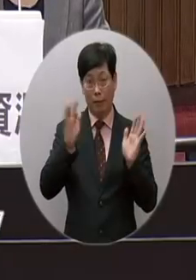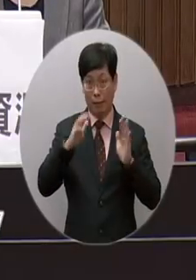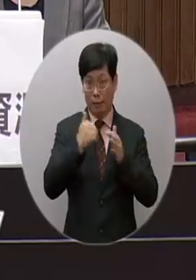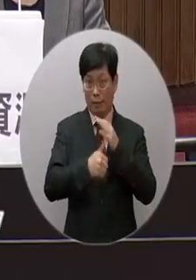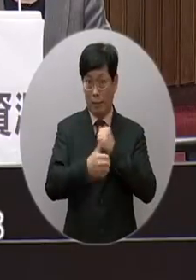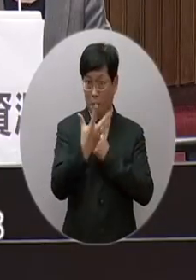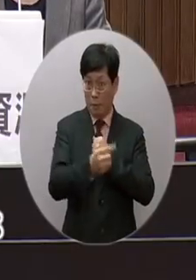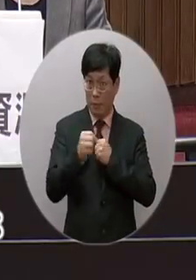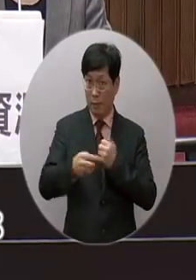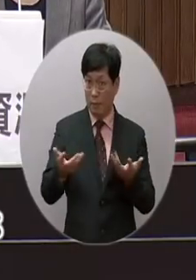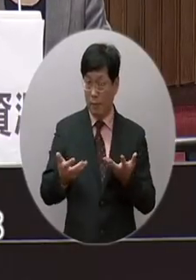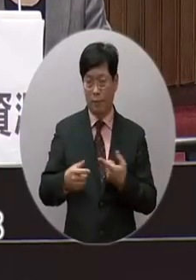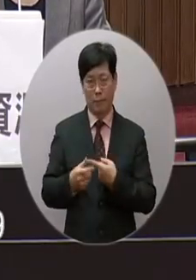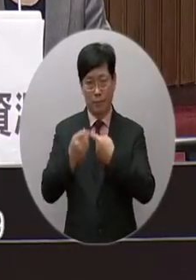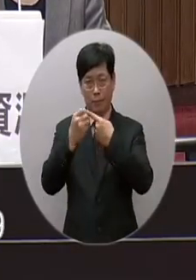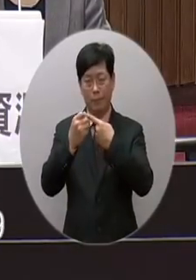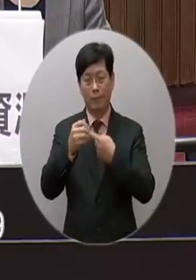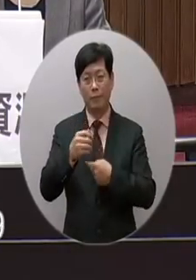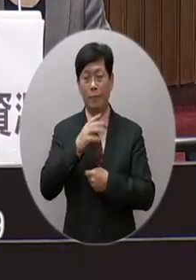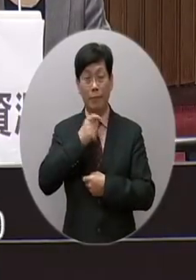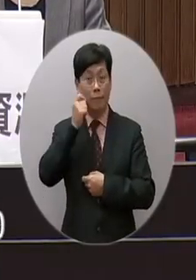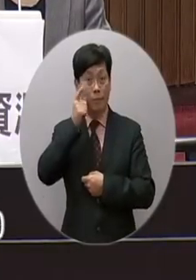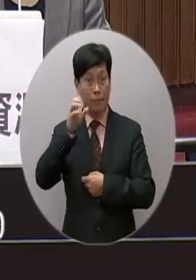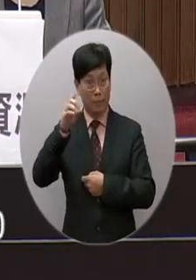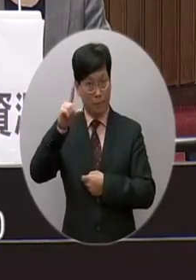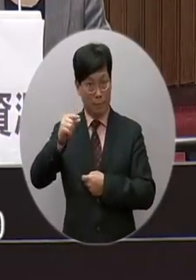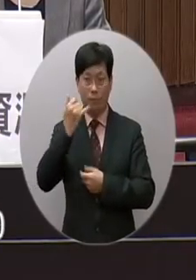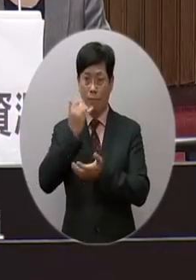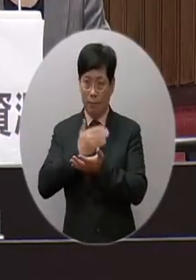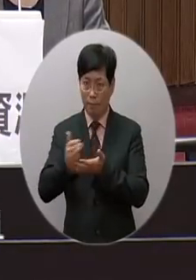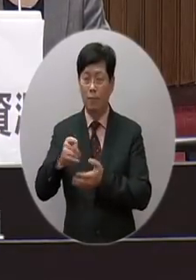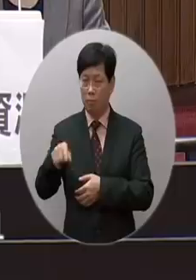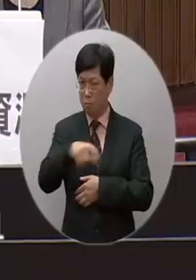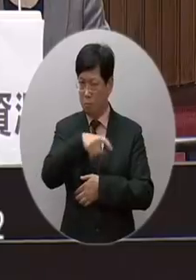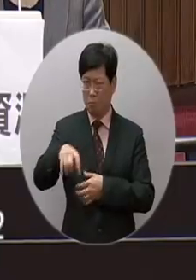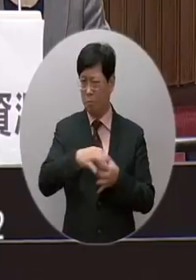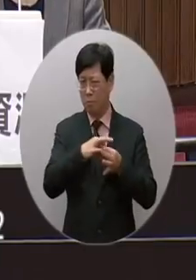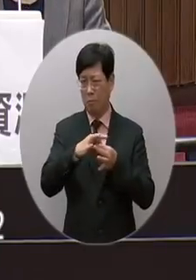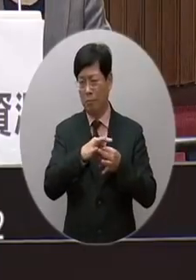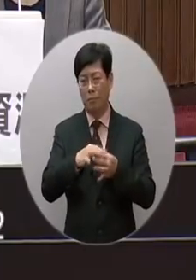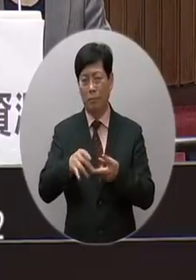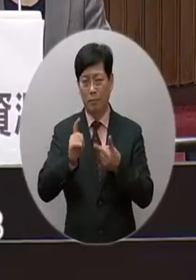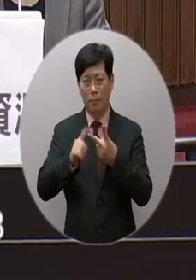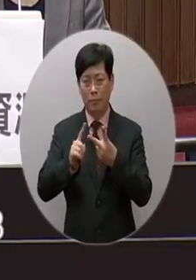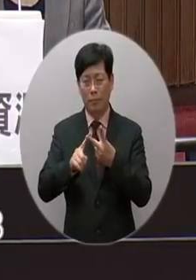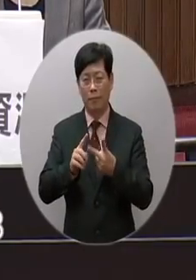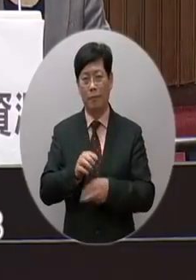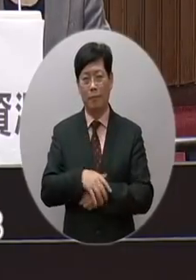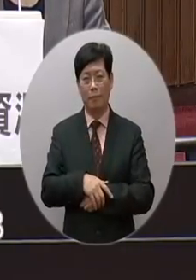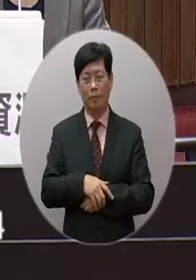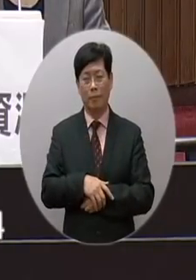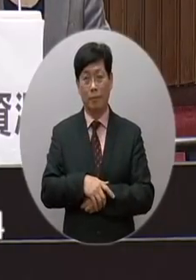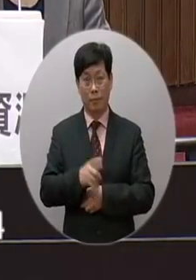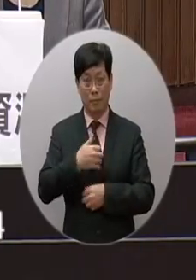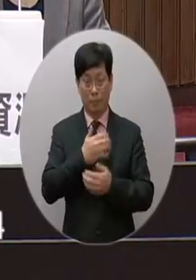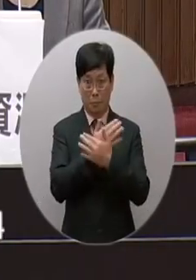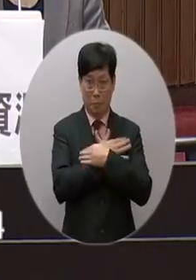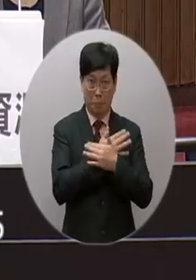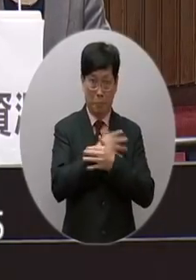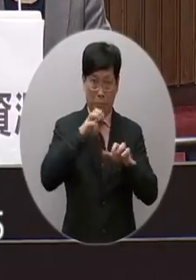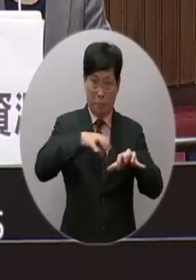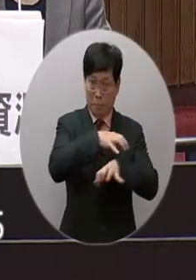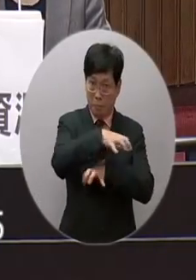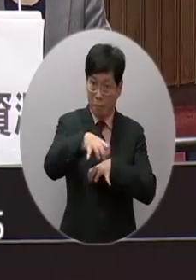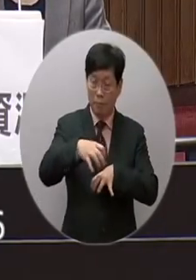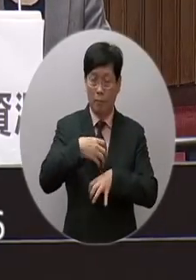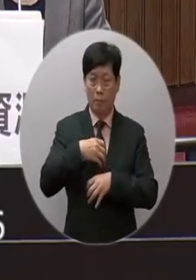化的这个部分，第一个就是说低薪的问题其实跟少子化是息息相关，第二就是说这个托育的这个环